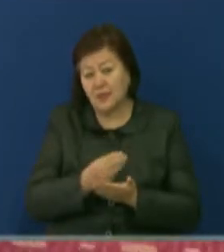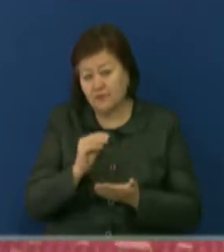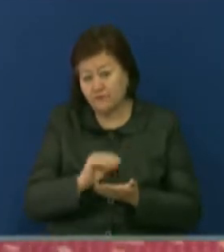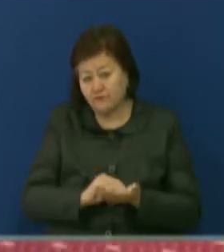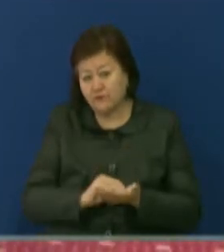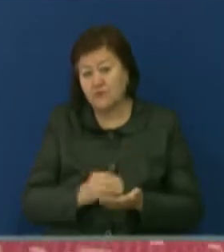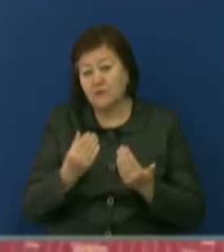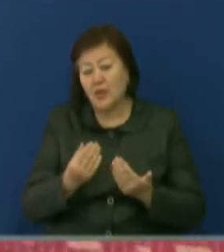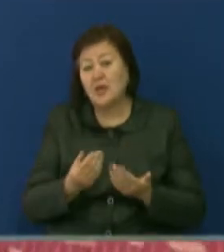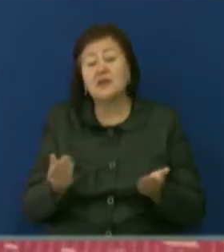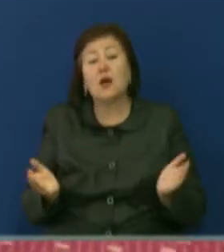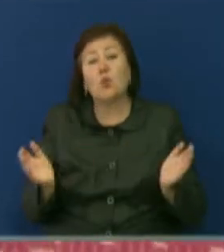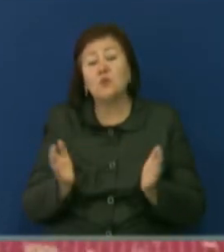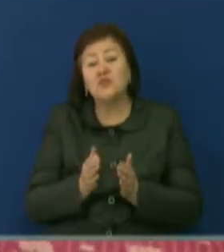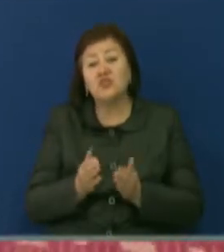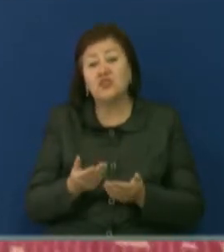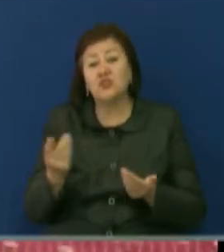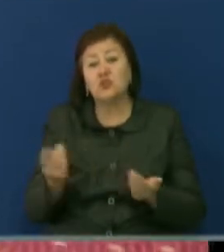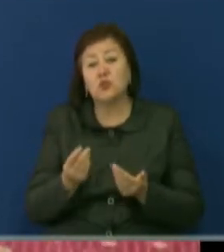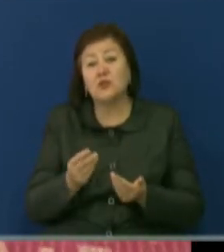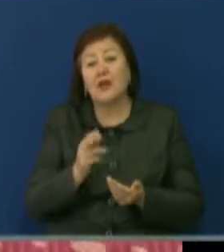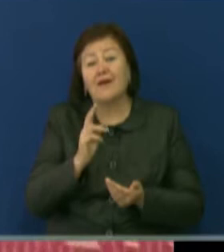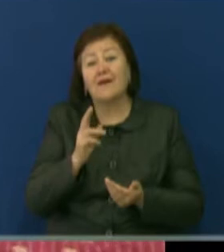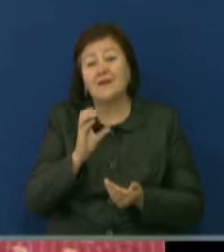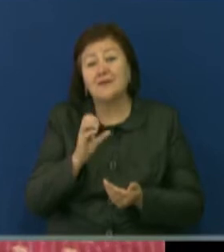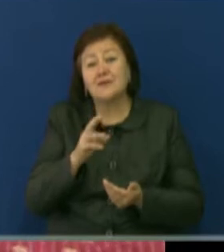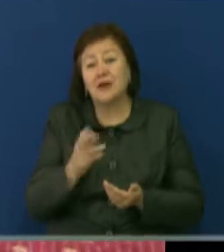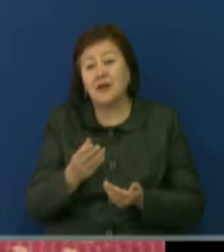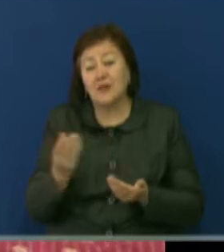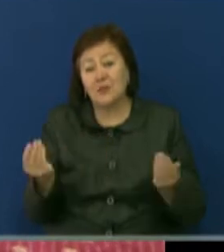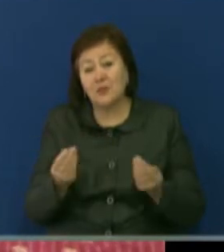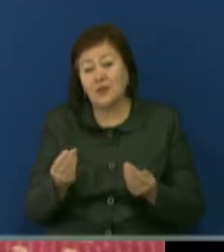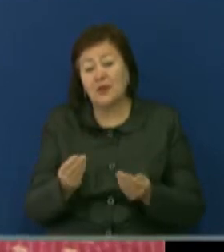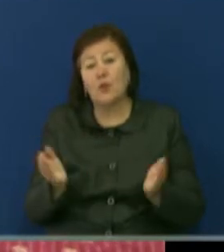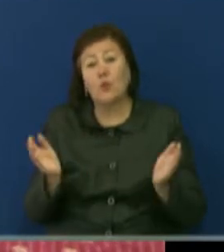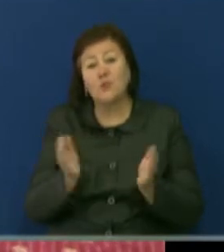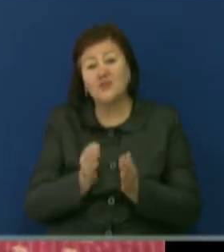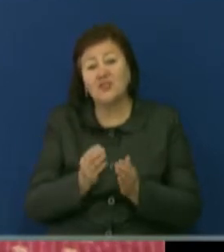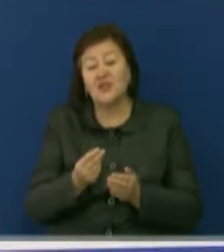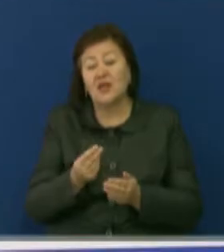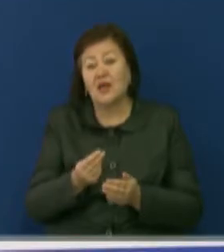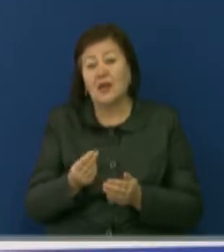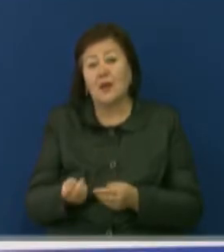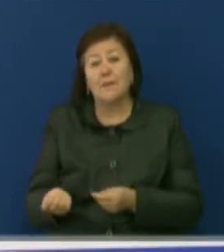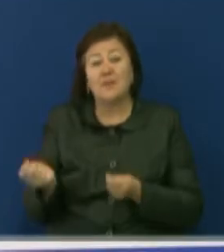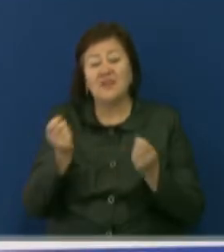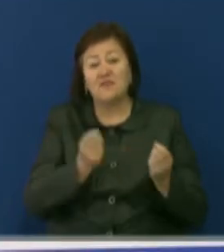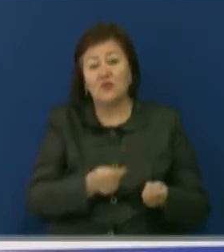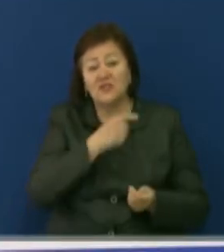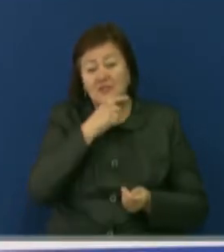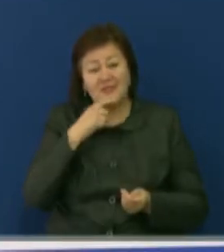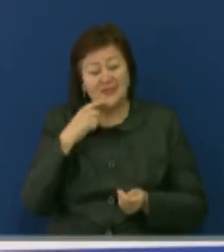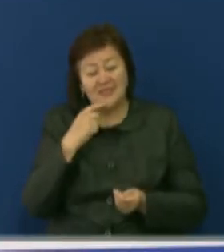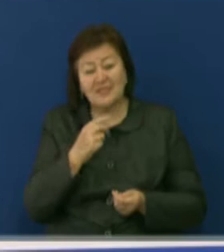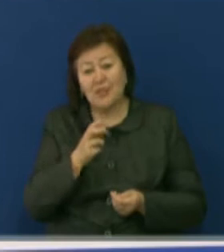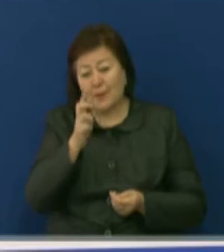жылғы өнімнің азаюына коммуналдық қызметтер тарифінің сондай-ақ Ресей Федерациясынан келетін жанар жағармай мен қаптама материалдар